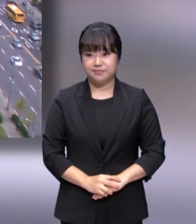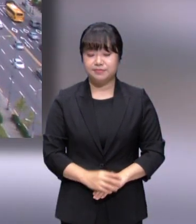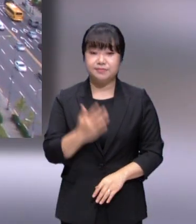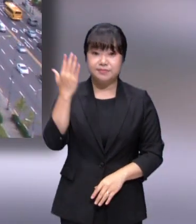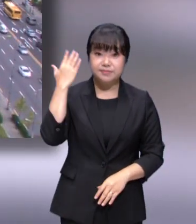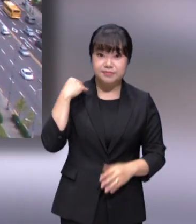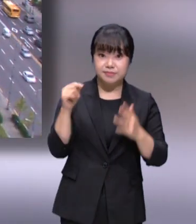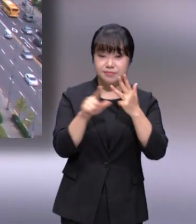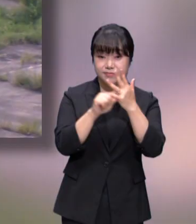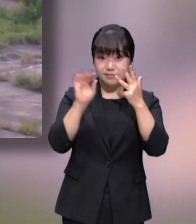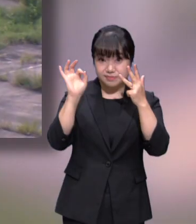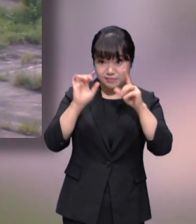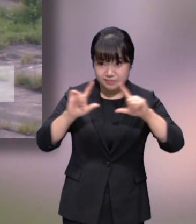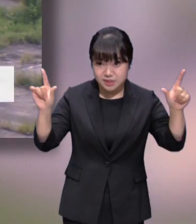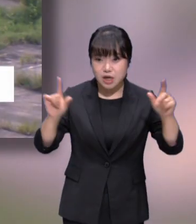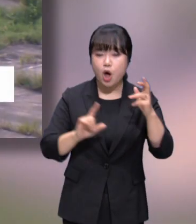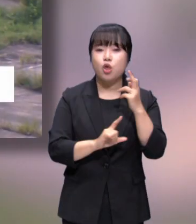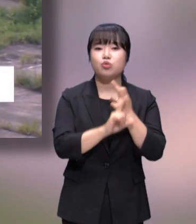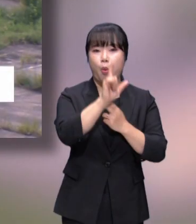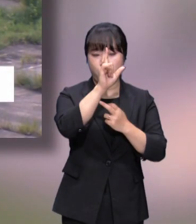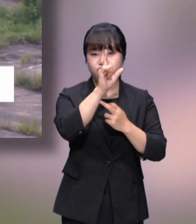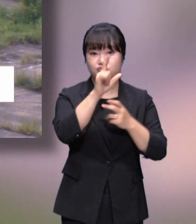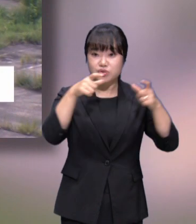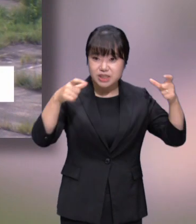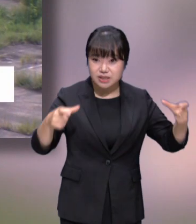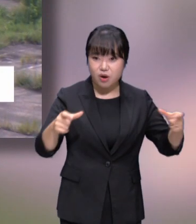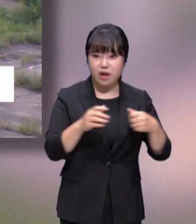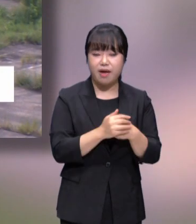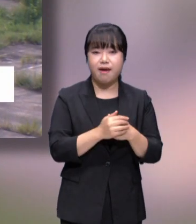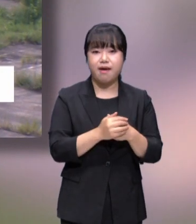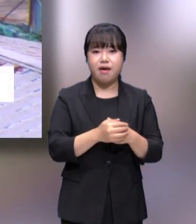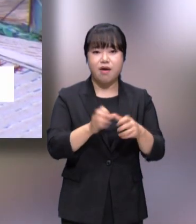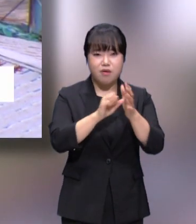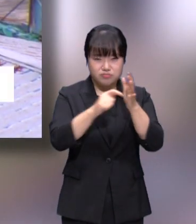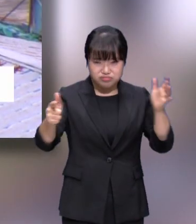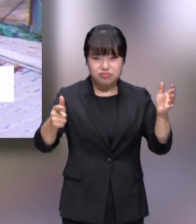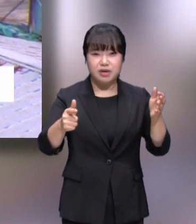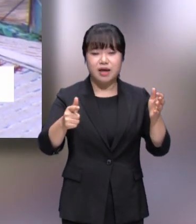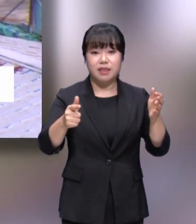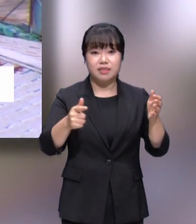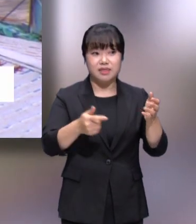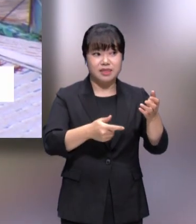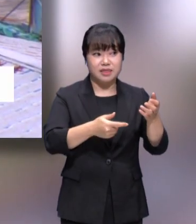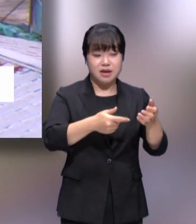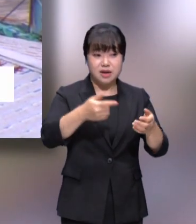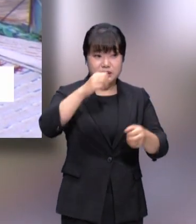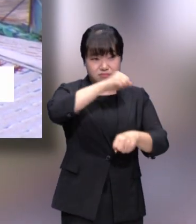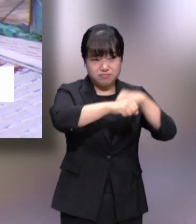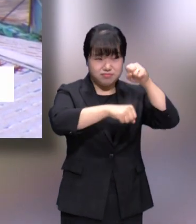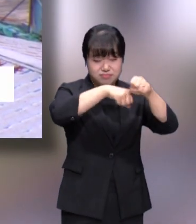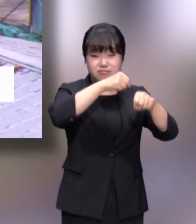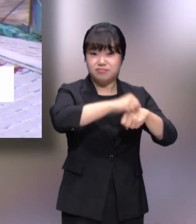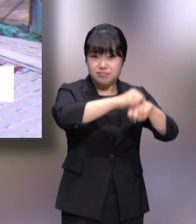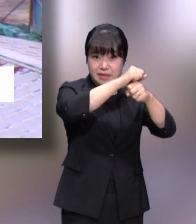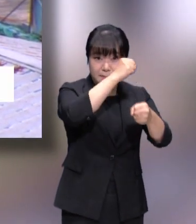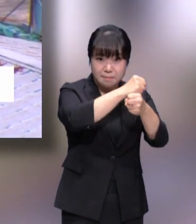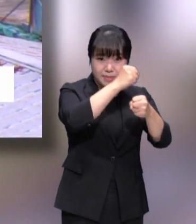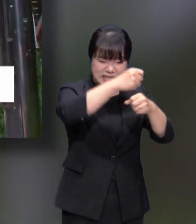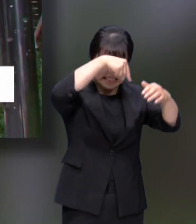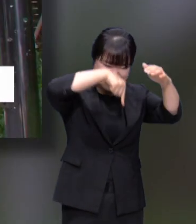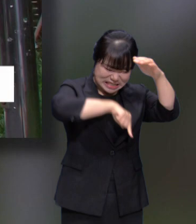지난 10일 서울시가 동부 화물터미널 부지 내 물류시설을 지하화하는 내용으로 사업 시행사와의